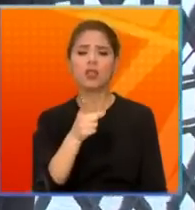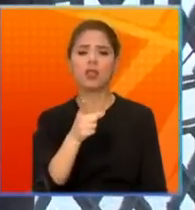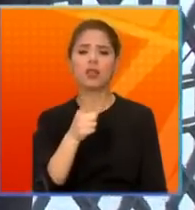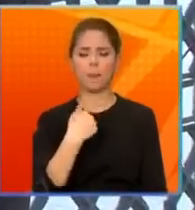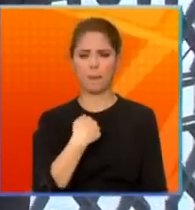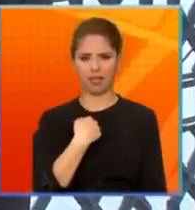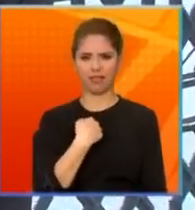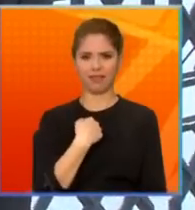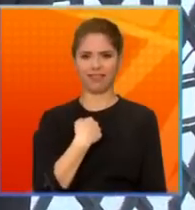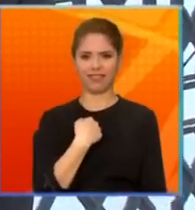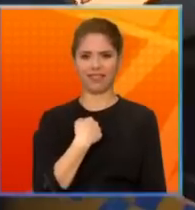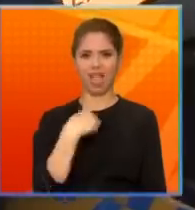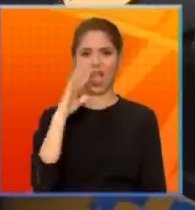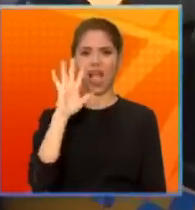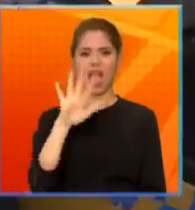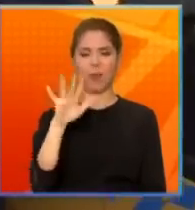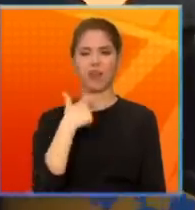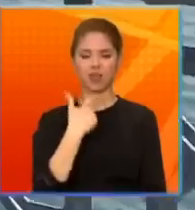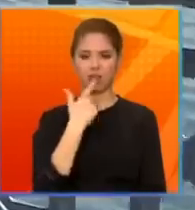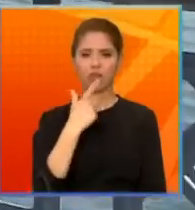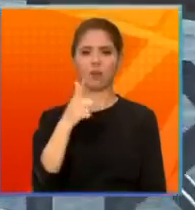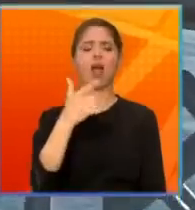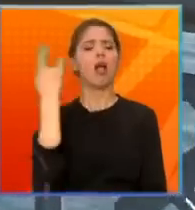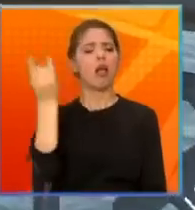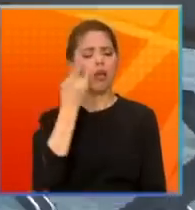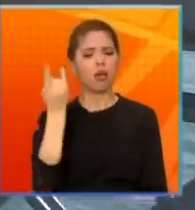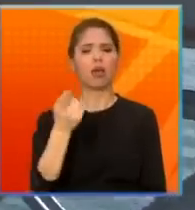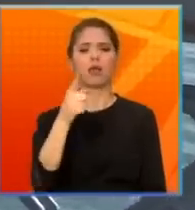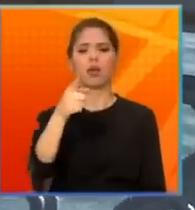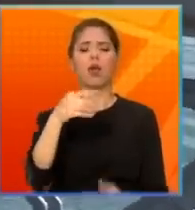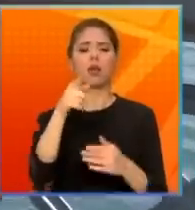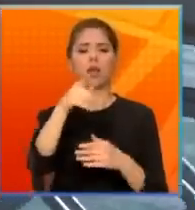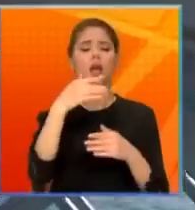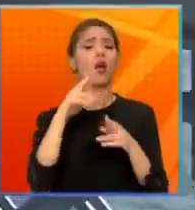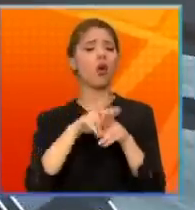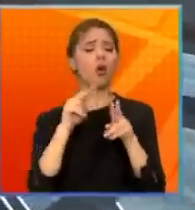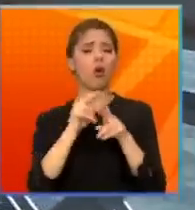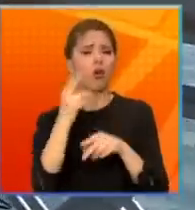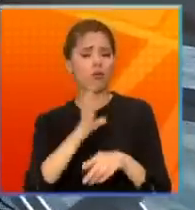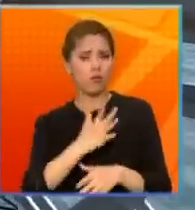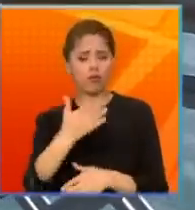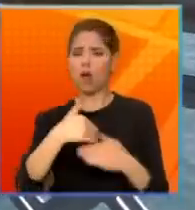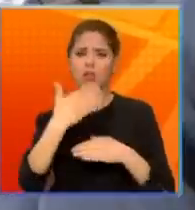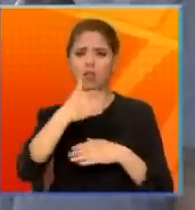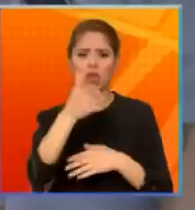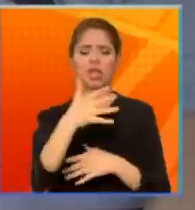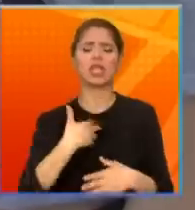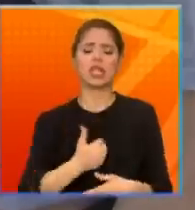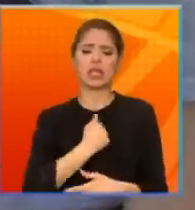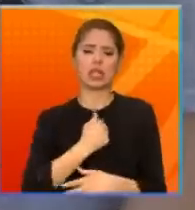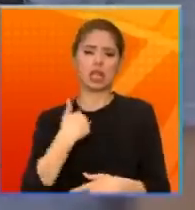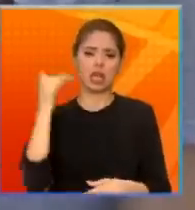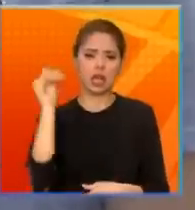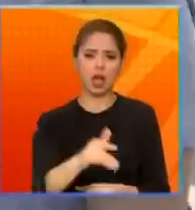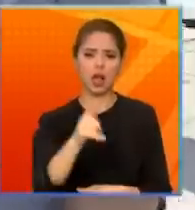Ben? 55. Geziyorlar, tozuyorlar. Virüs var ama dışarıdasınız. Can sıkıntısından dolayı buraya geldik. Vallahi